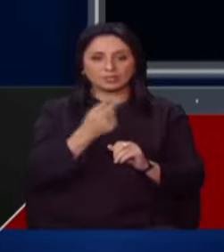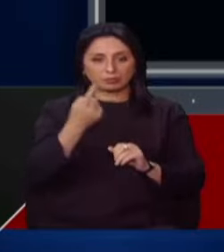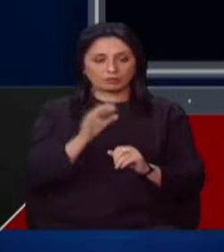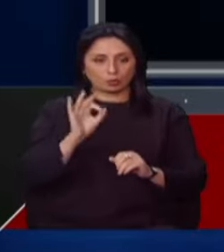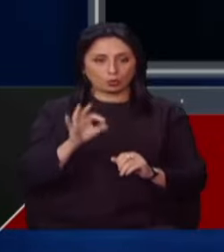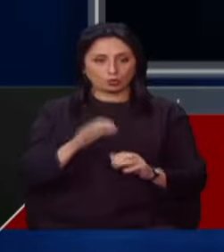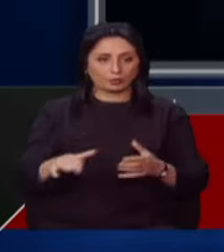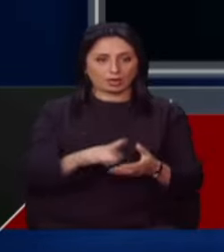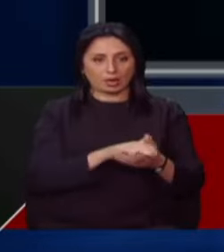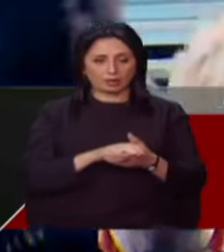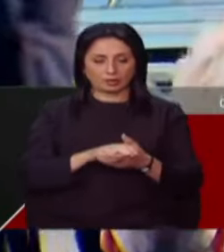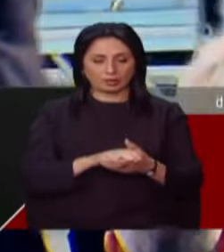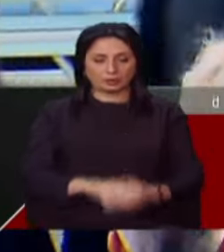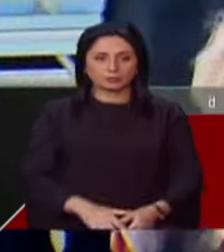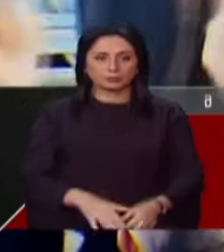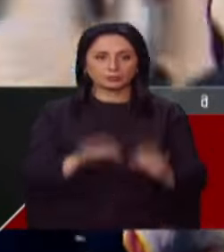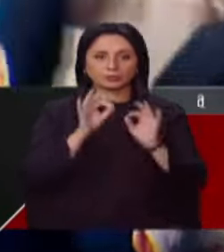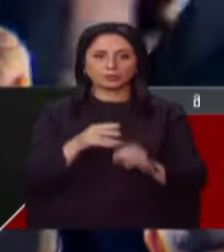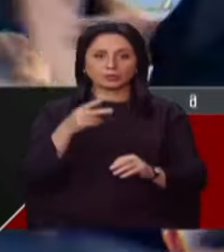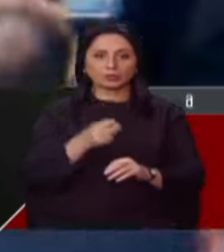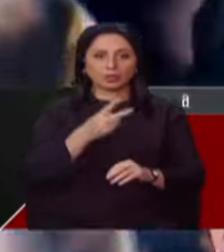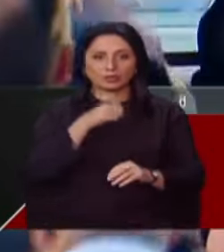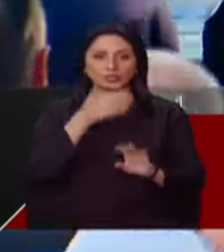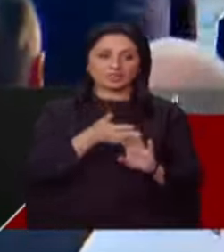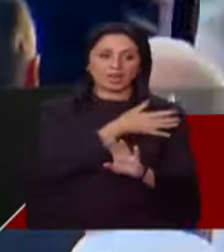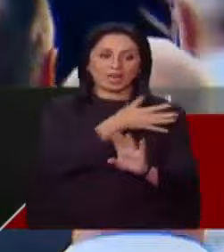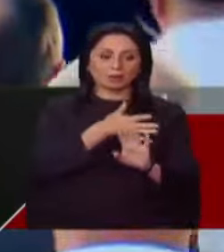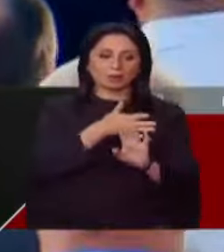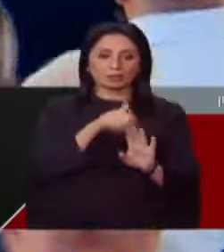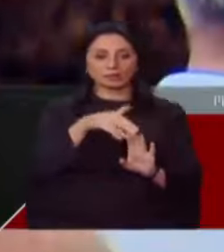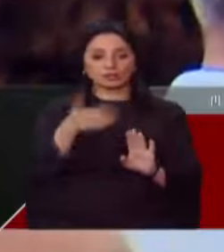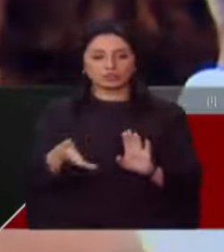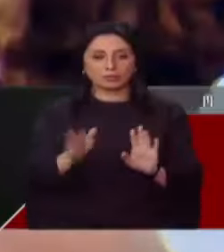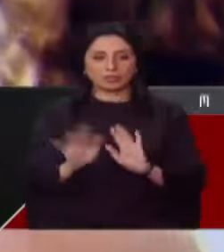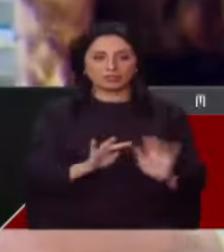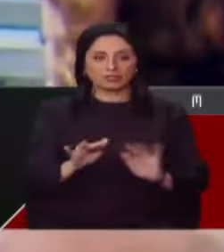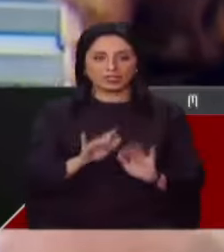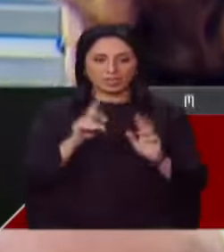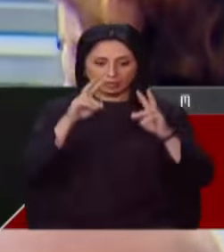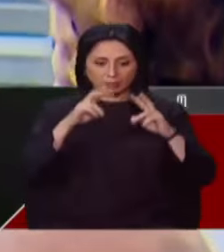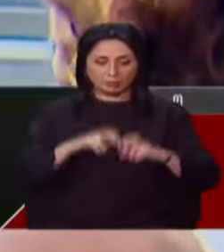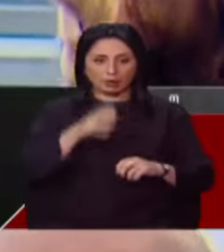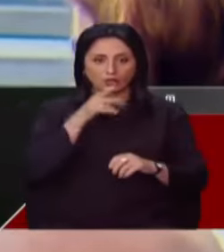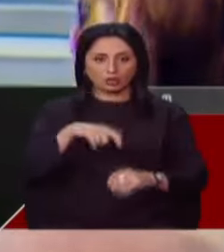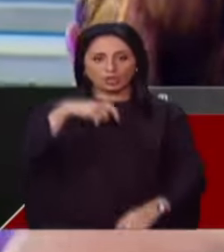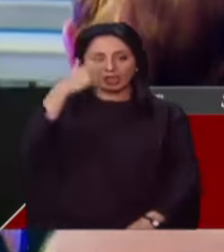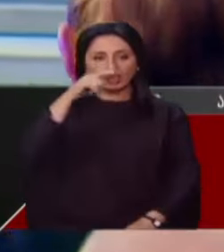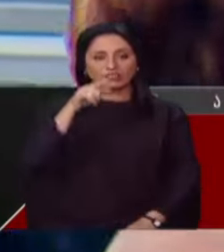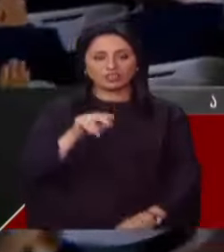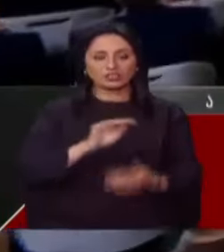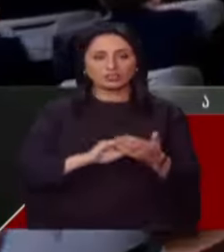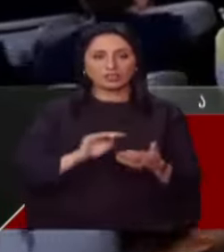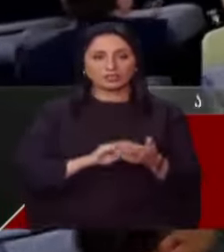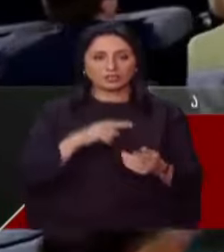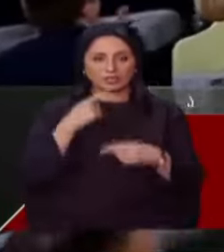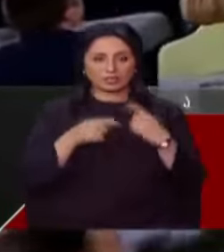1 ოქტომბერს გავერთიანდით. სწორედ 2012 წლამდე და შემდეგ არსებული ვითარების მიმოხილვის ფონზე ბიძინა ივანიშვილი წერს